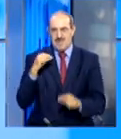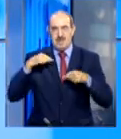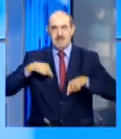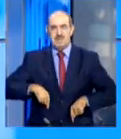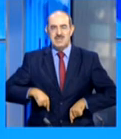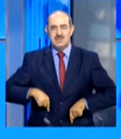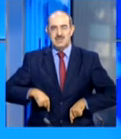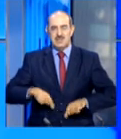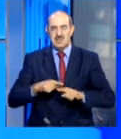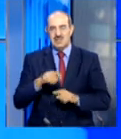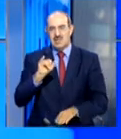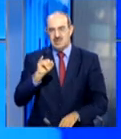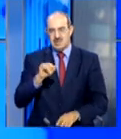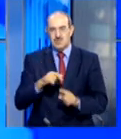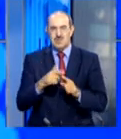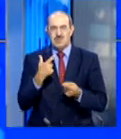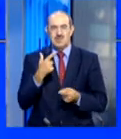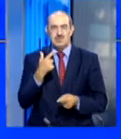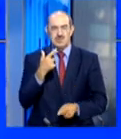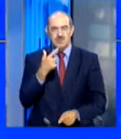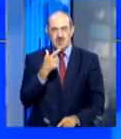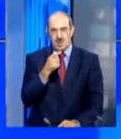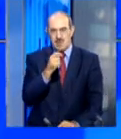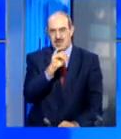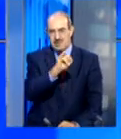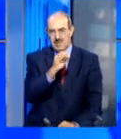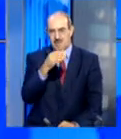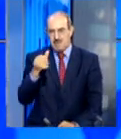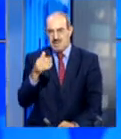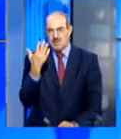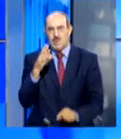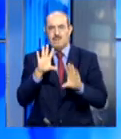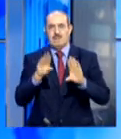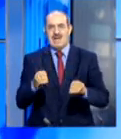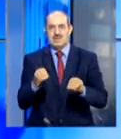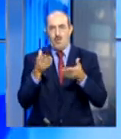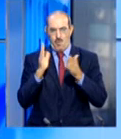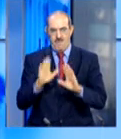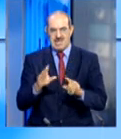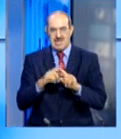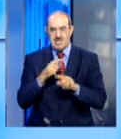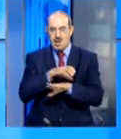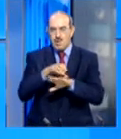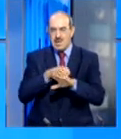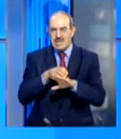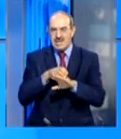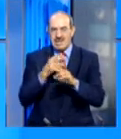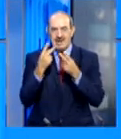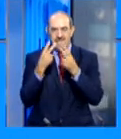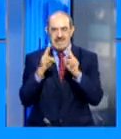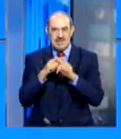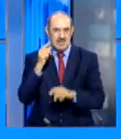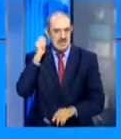الداخلية والجماعة المحلية والتهيئة العمرانية إبراهيم مراد على التنصيب الرسمي لوالي تلمسان